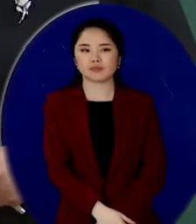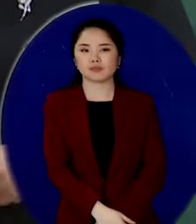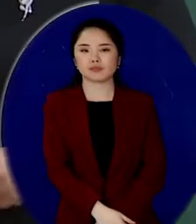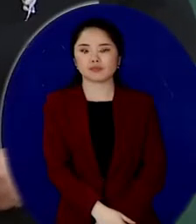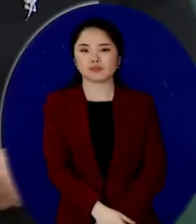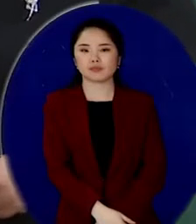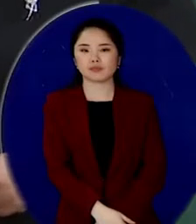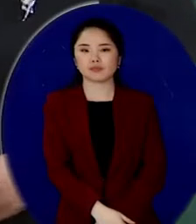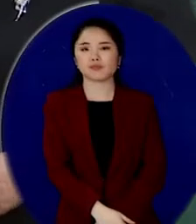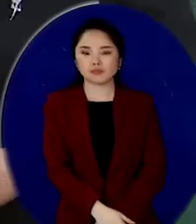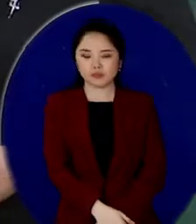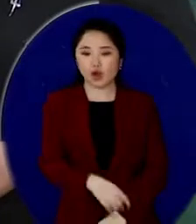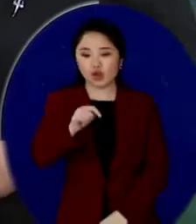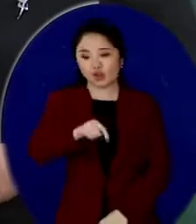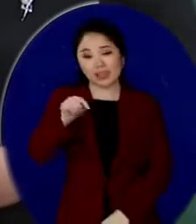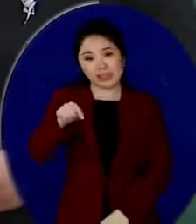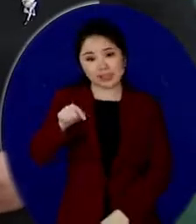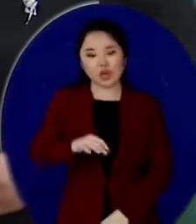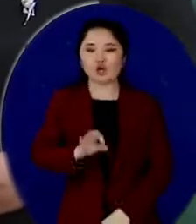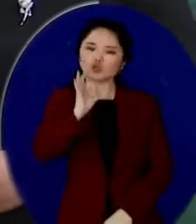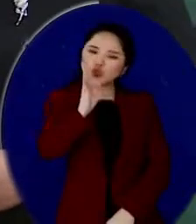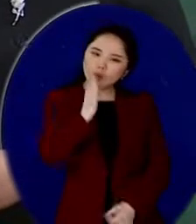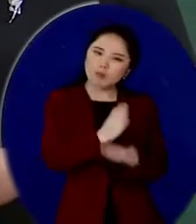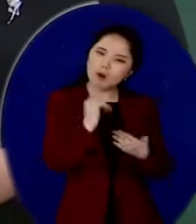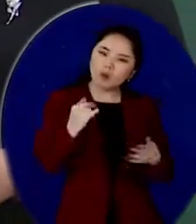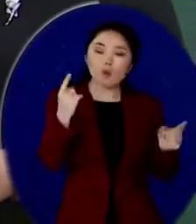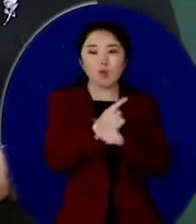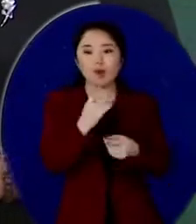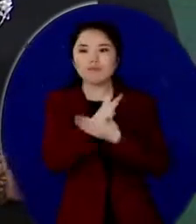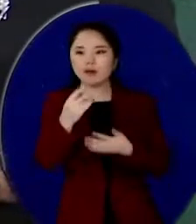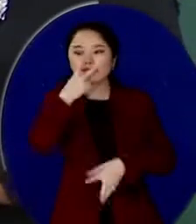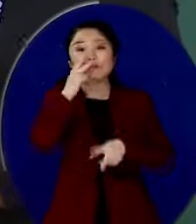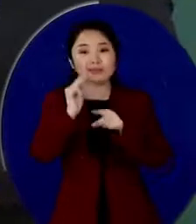За, бүгдээр одоо үүнийг зөв бодож уу гэдгээ шалгаж үзье.